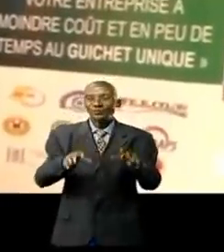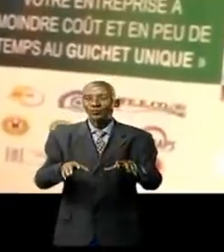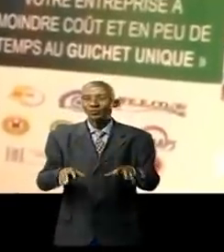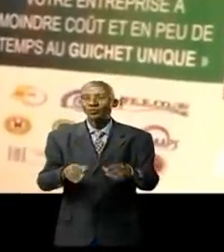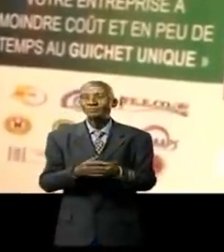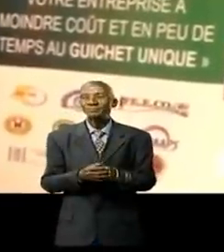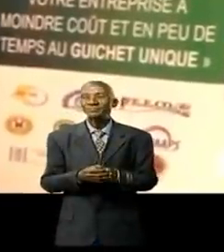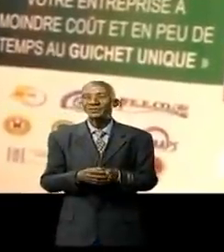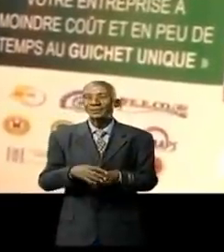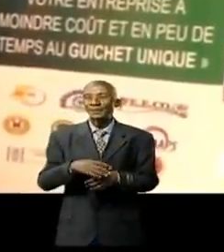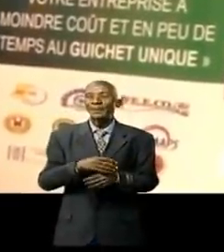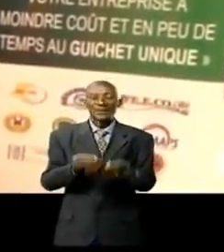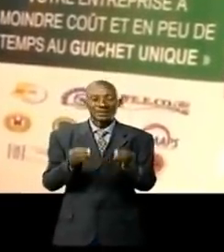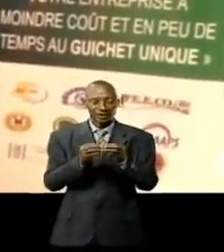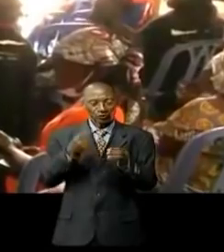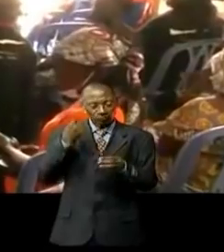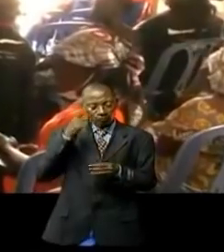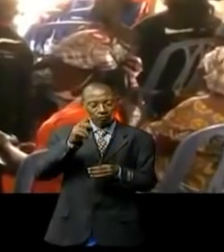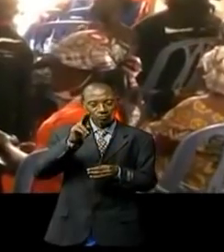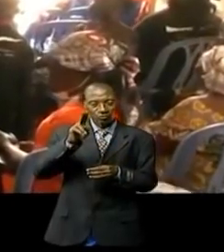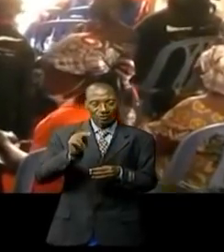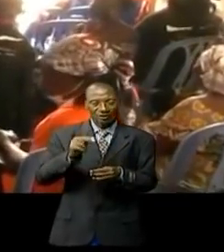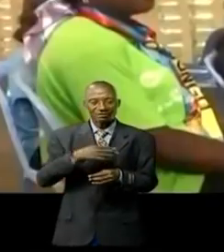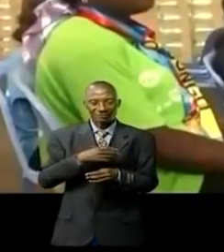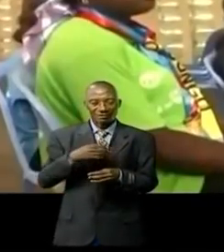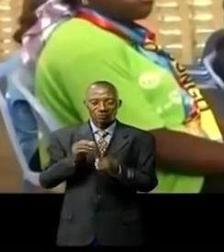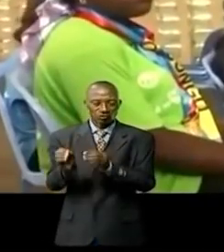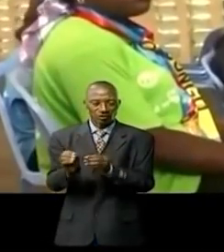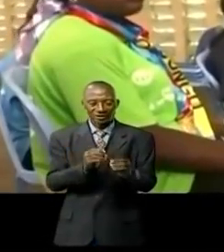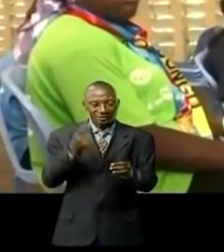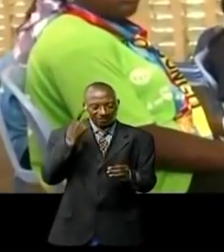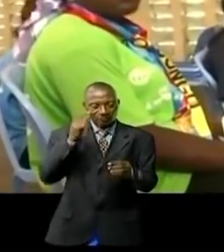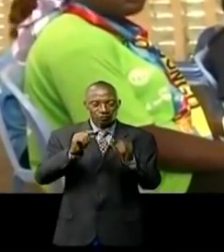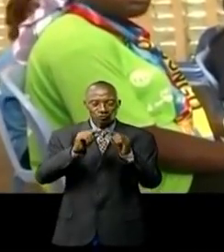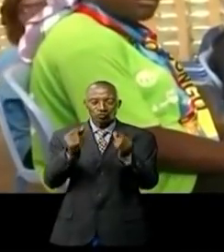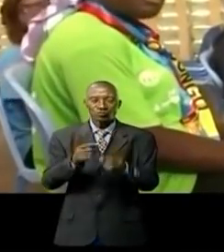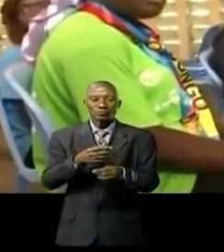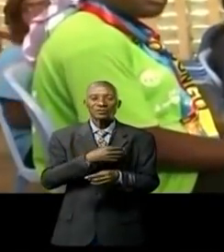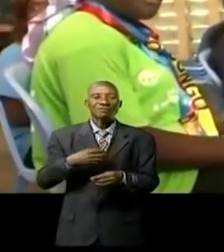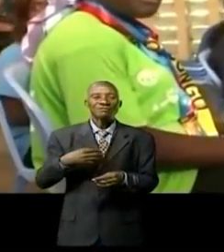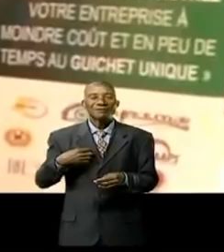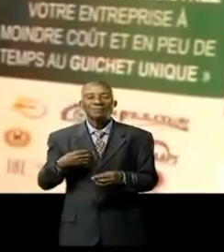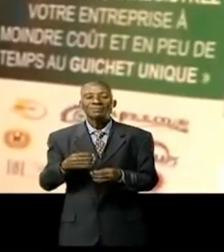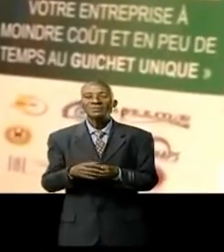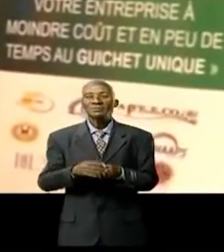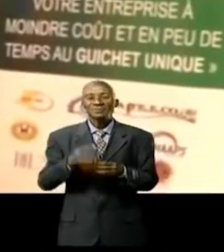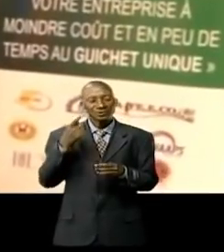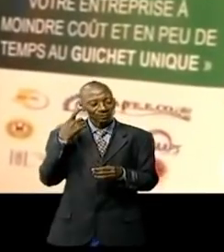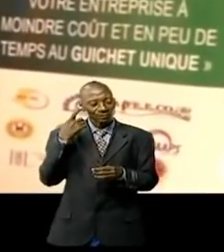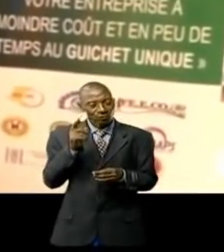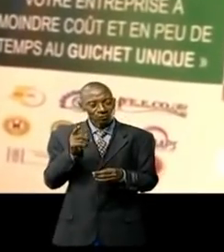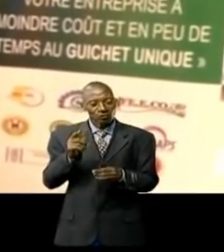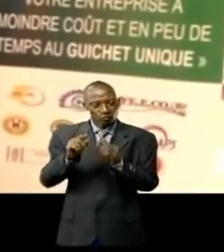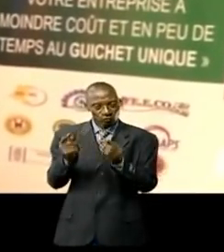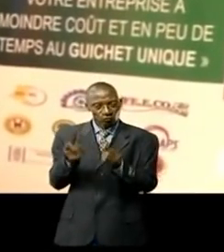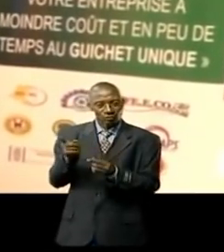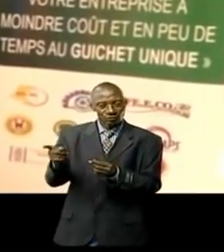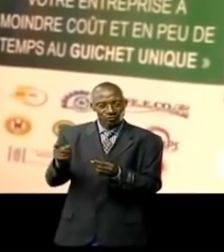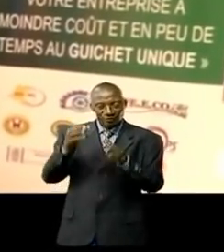l'ONIFEM organisée en faveur de femmes et jeunes filles justifie les projets de la réforme et la dissémination de lois utiles